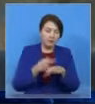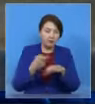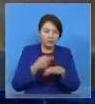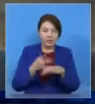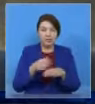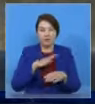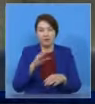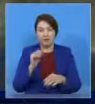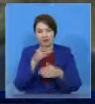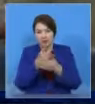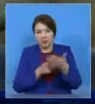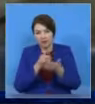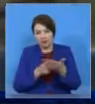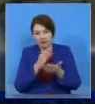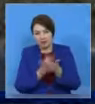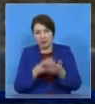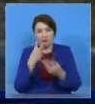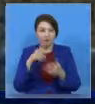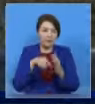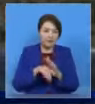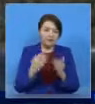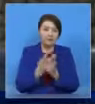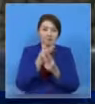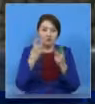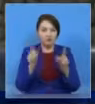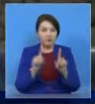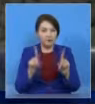картофель и разрежем, посмотрим, что внутри. Сверху мы смотрим,